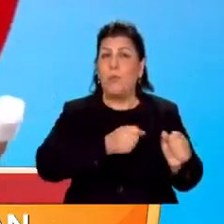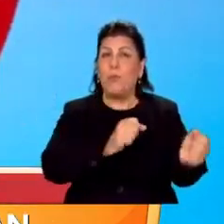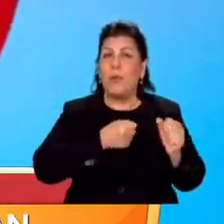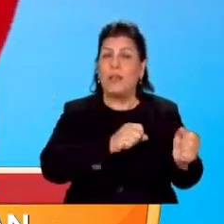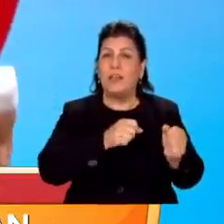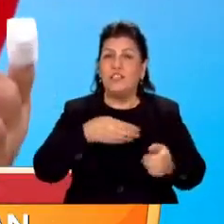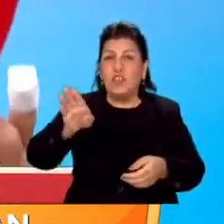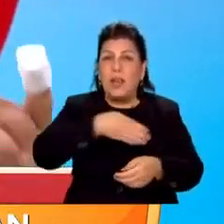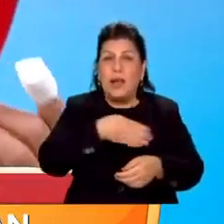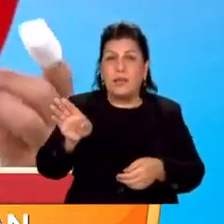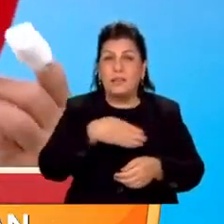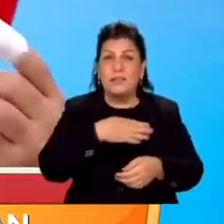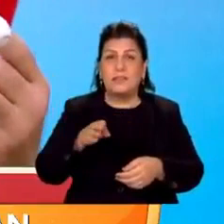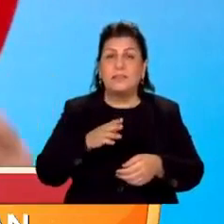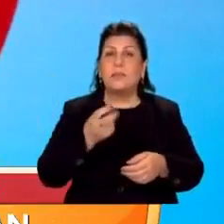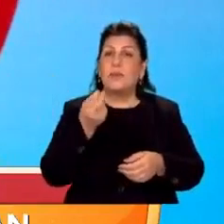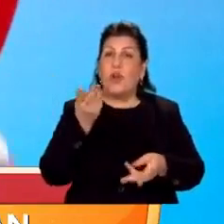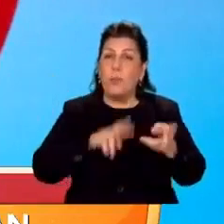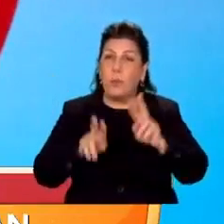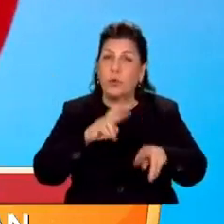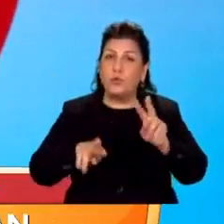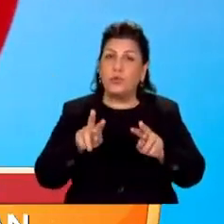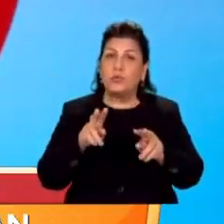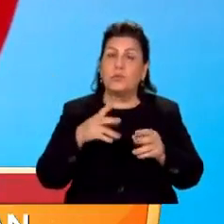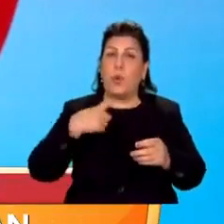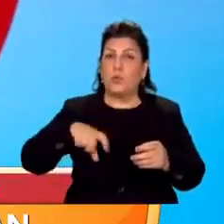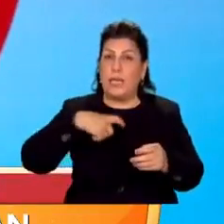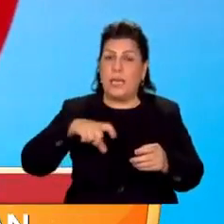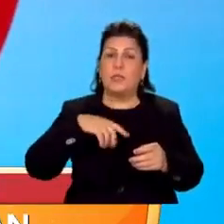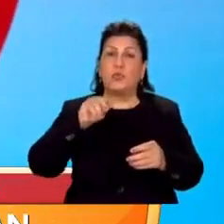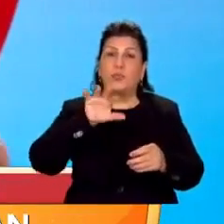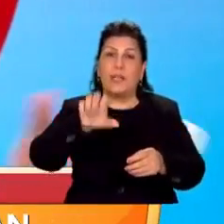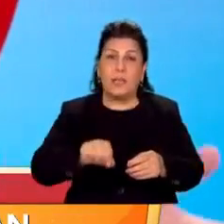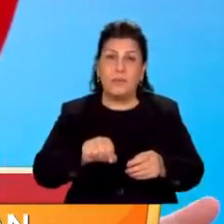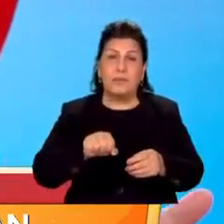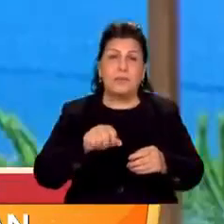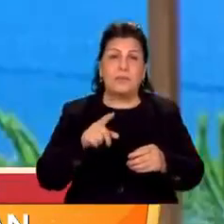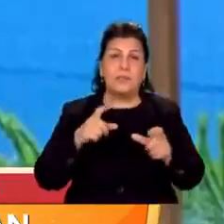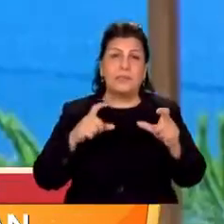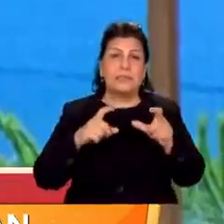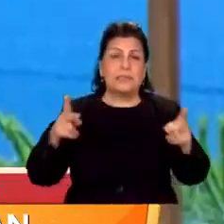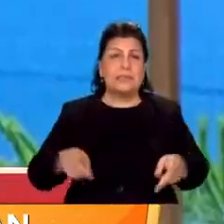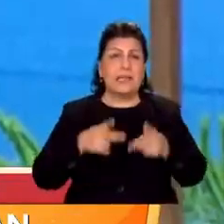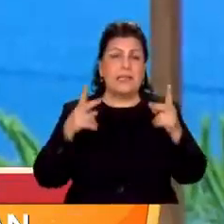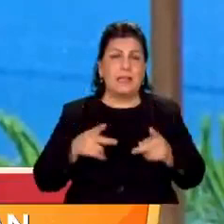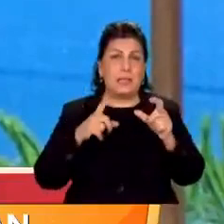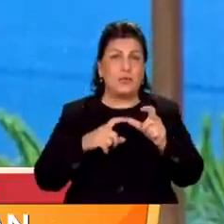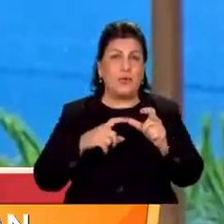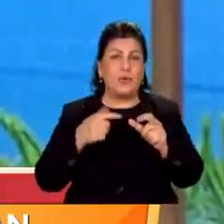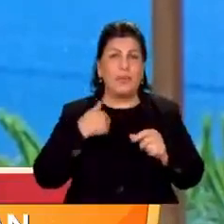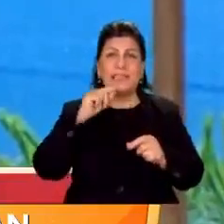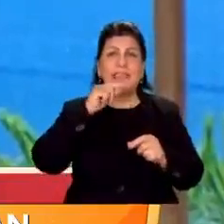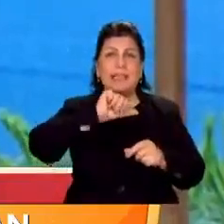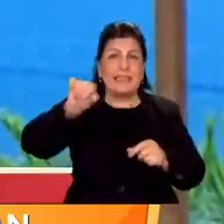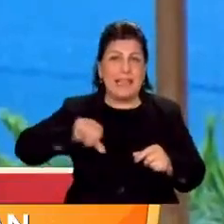cilası olduğu gibi de gerçekten antiseptik özellikleriyle ve tuz yakalama özelliği salata sosunu iyice ama zeytinyağ nar ekşisi